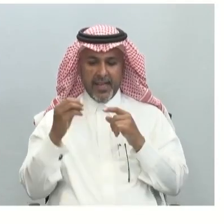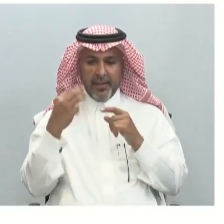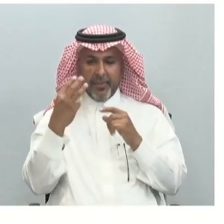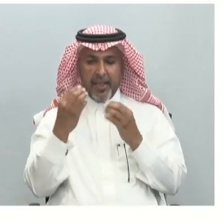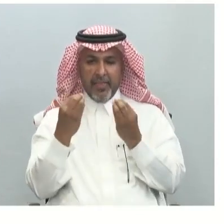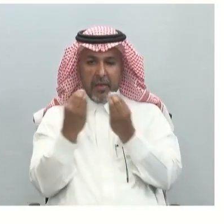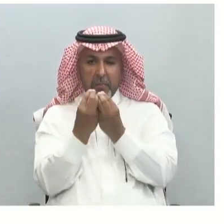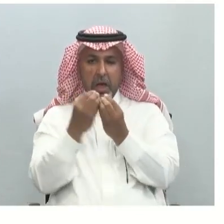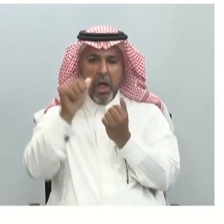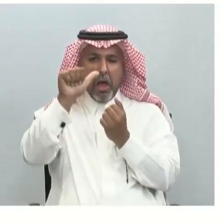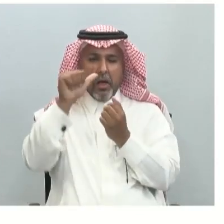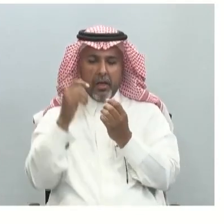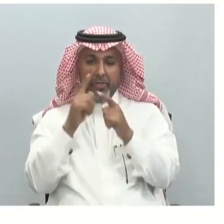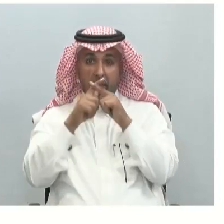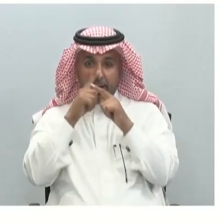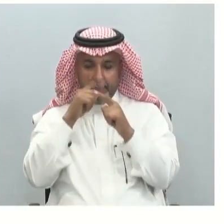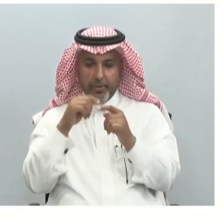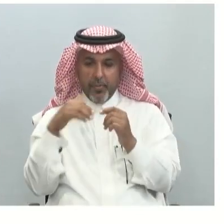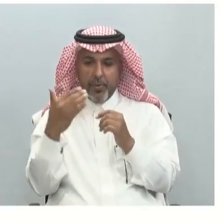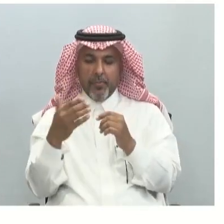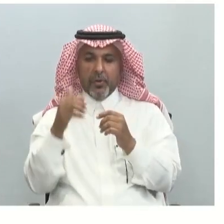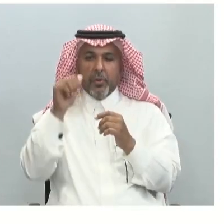راح تضرب في كل